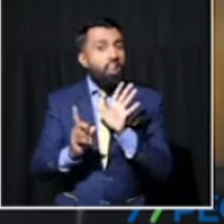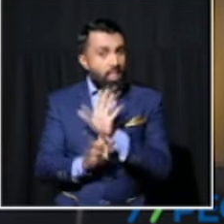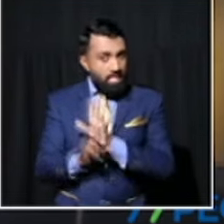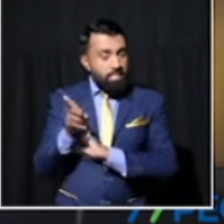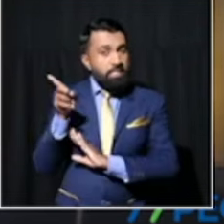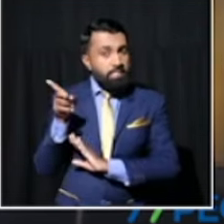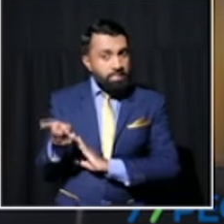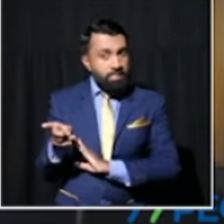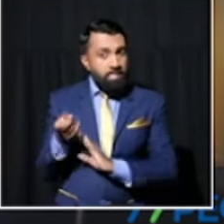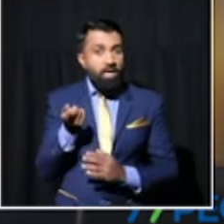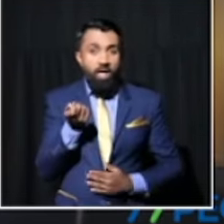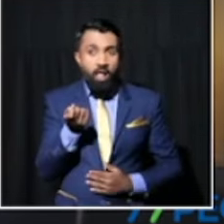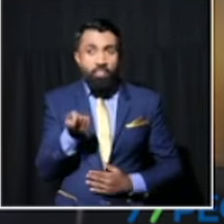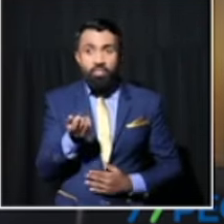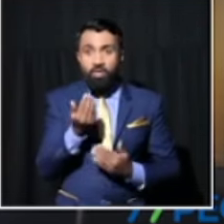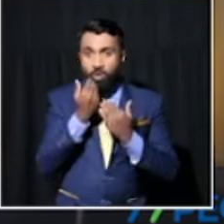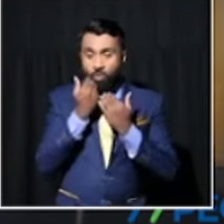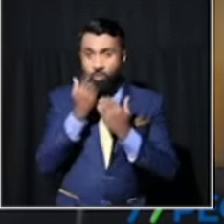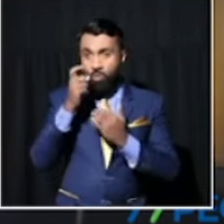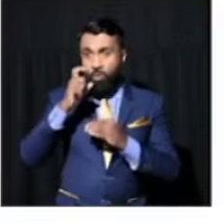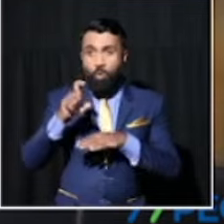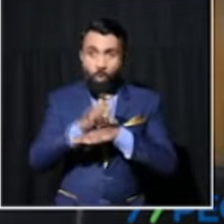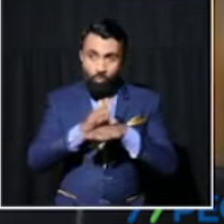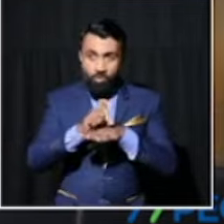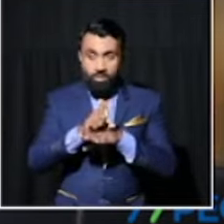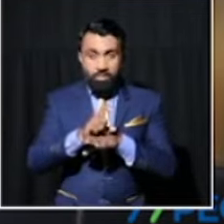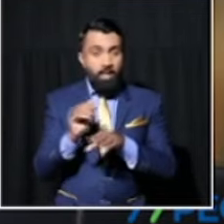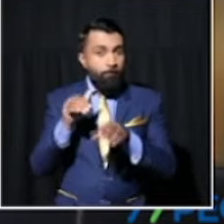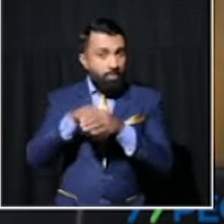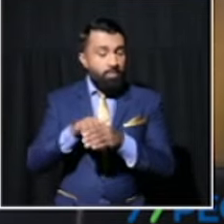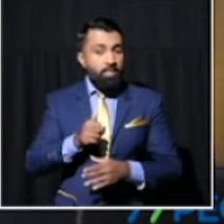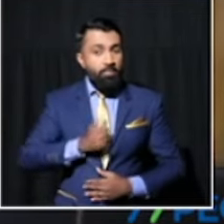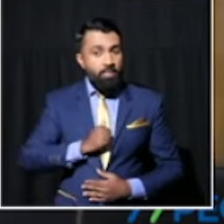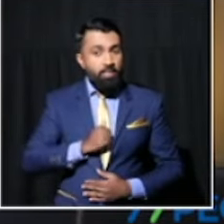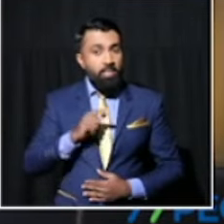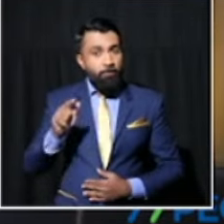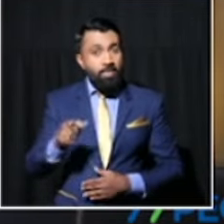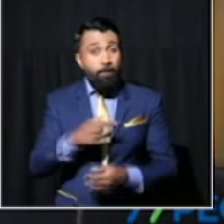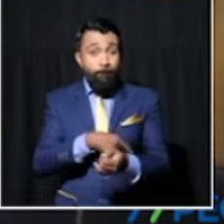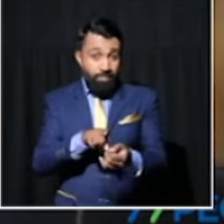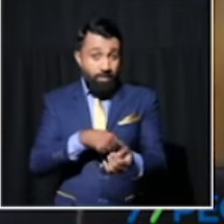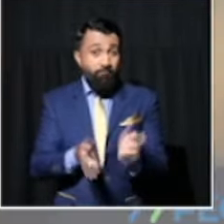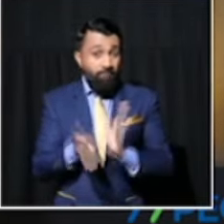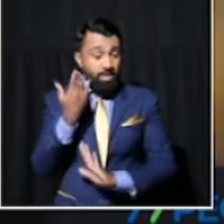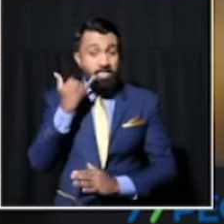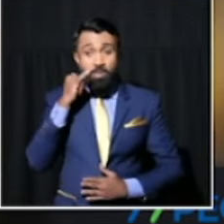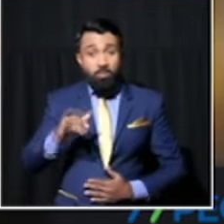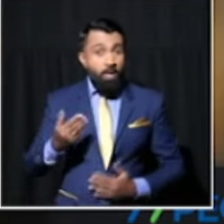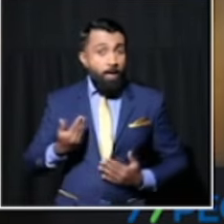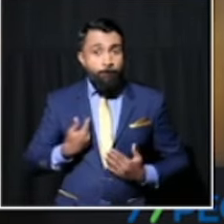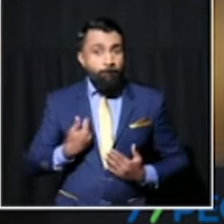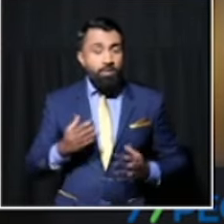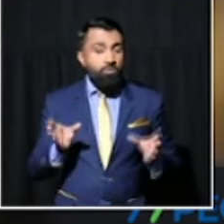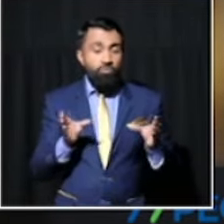ඒ ආර්ථික කවුන්සිලයට සම්බන්ධ වෙන්න කැමති තව කෙනෙක්ද? එහෙනම් හර්ෂගේ ප්‍රෙෂර් වැඩි කරේ සමගි ජන බලවේග නිසා අපි නෙවෙයි. මම දෙපාරක්